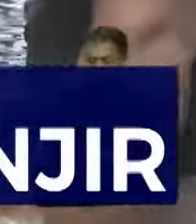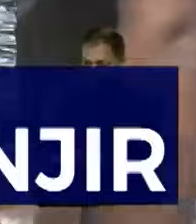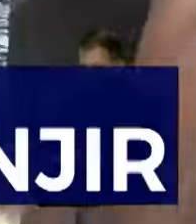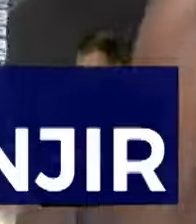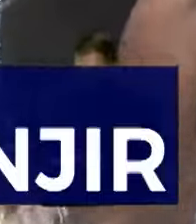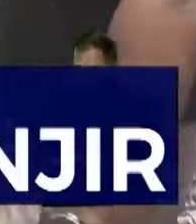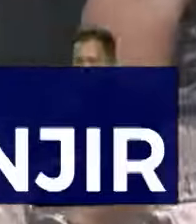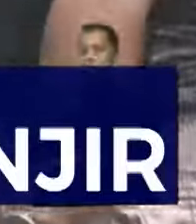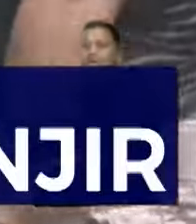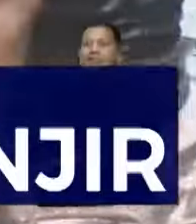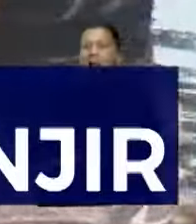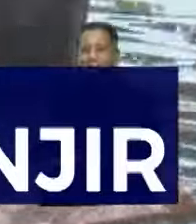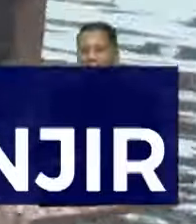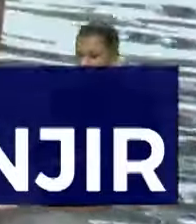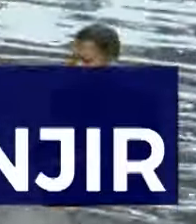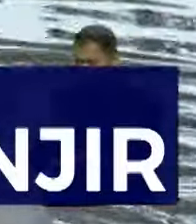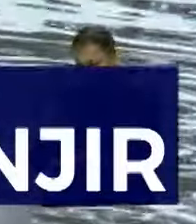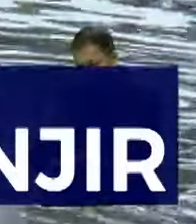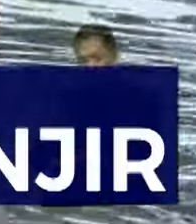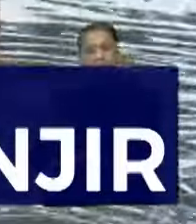bisa ya sudah Gimana cara